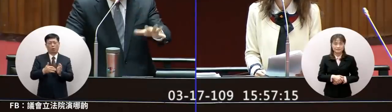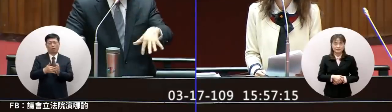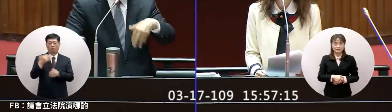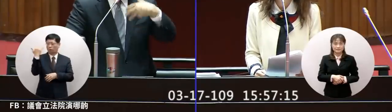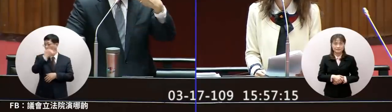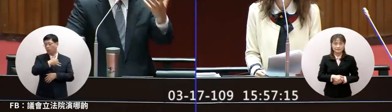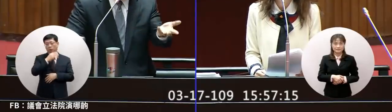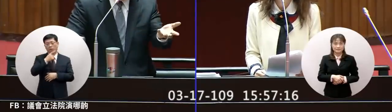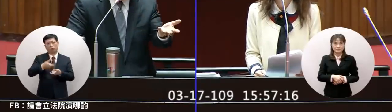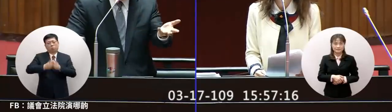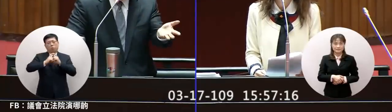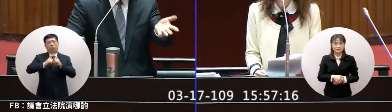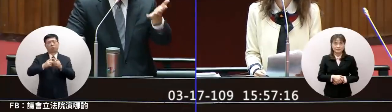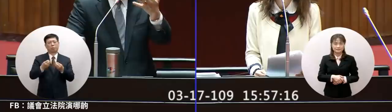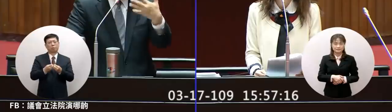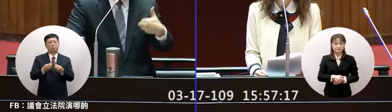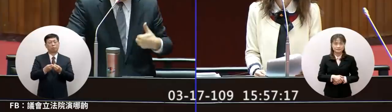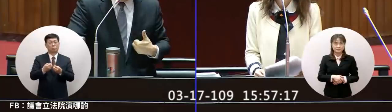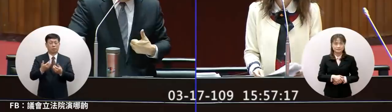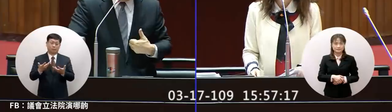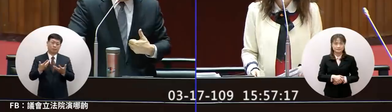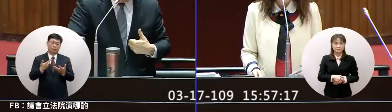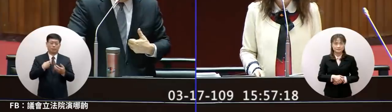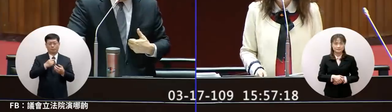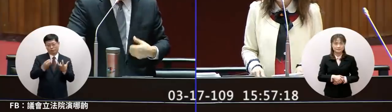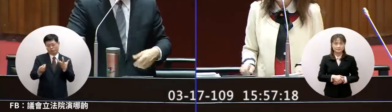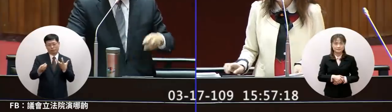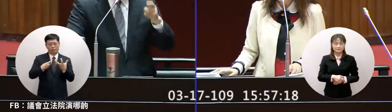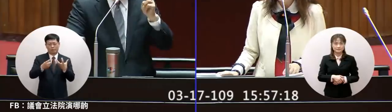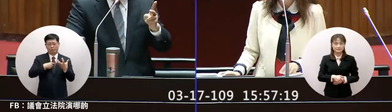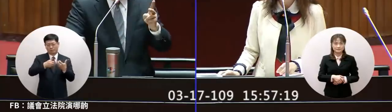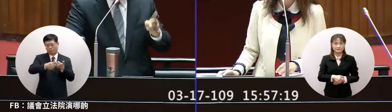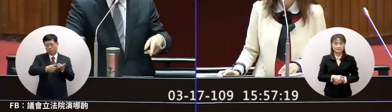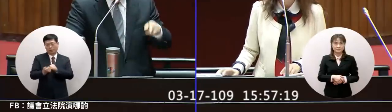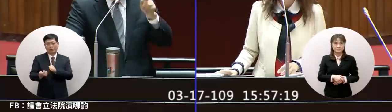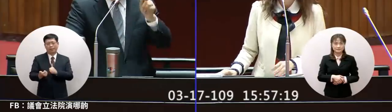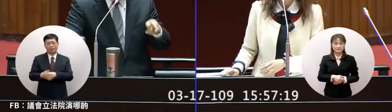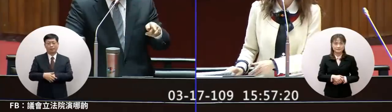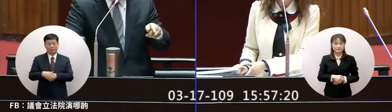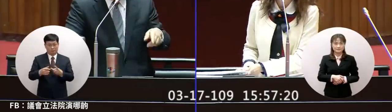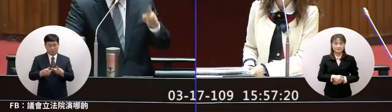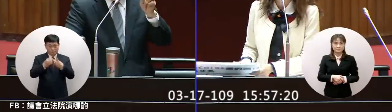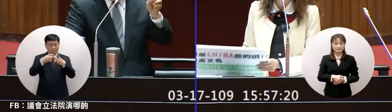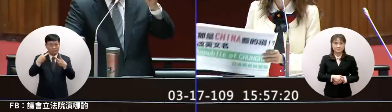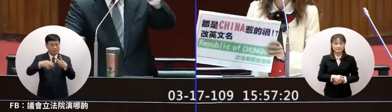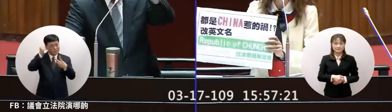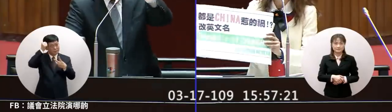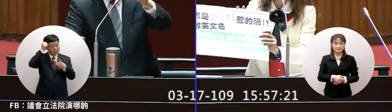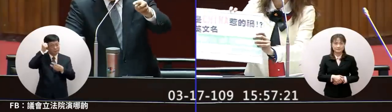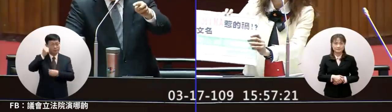但是尾啊，过又改倒转来。迄当时咱的嘲笑也大。第二点。你还阁会记哩？